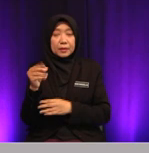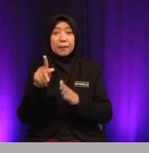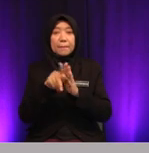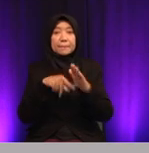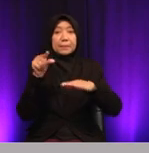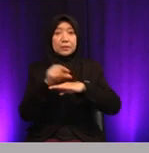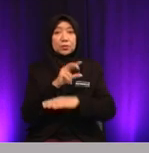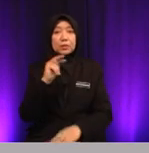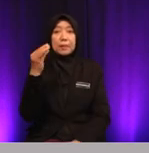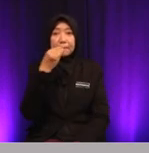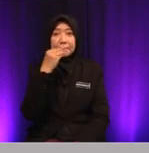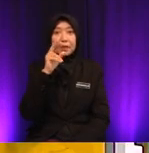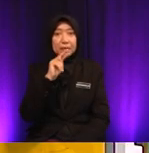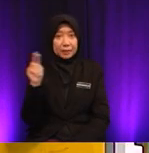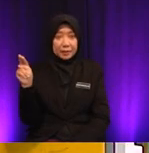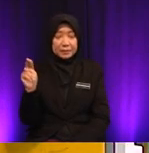makanan